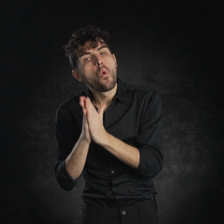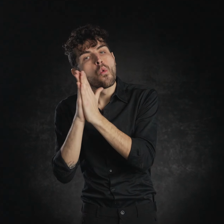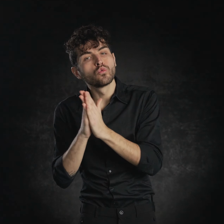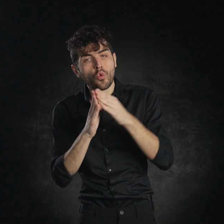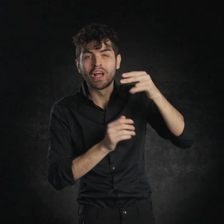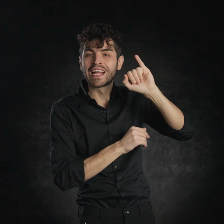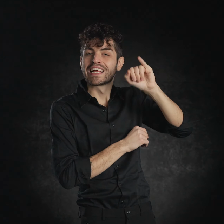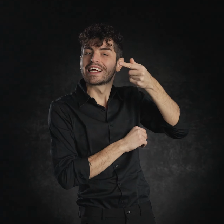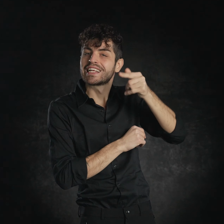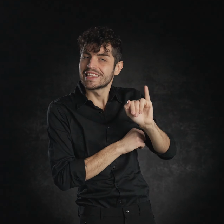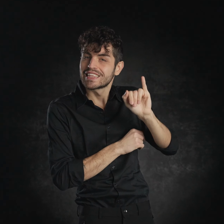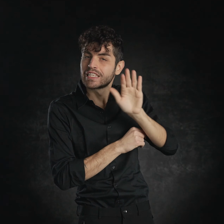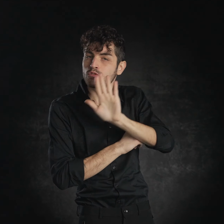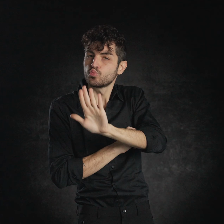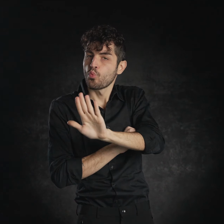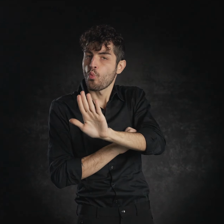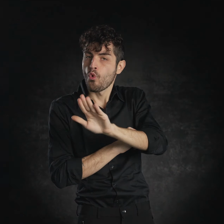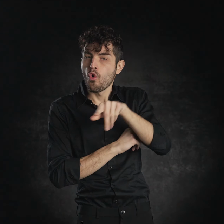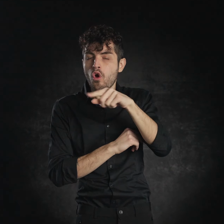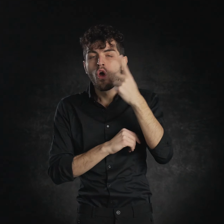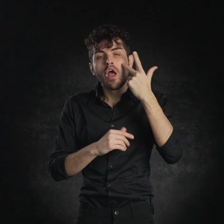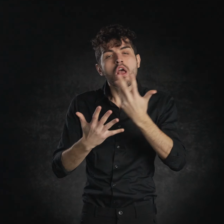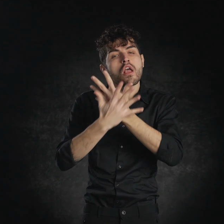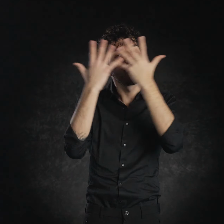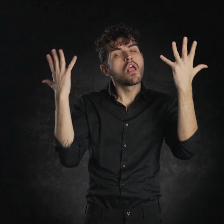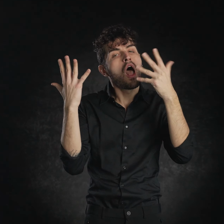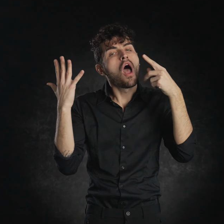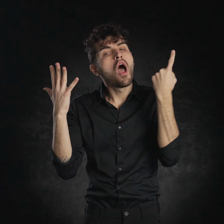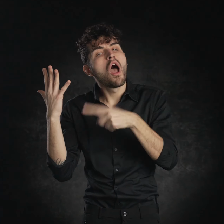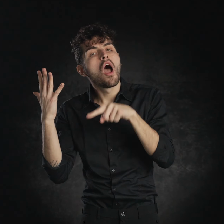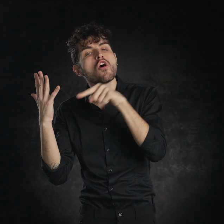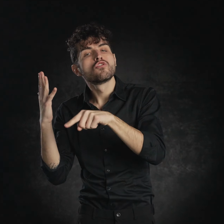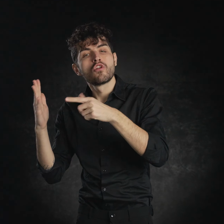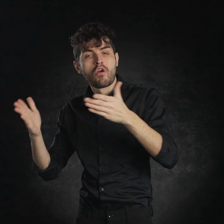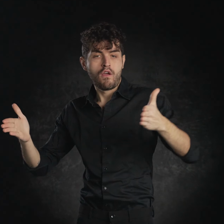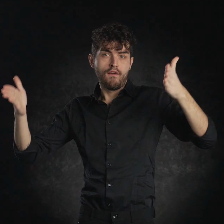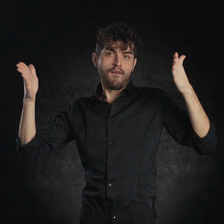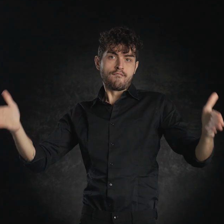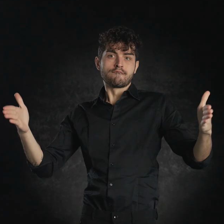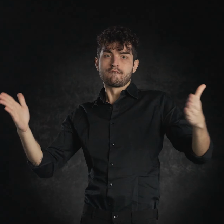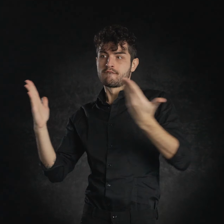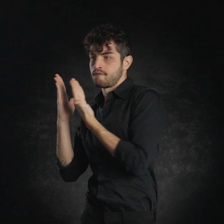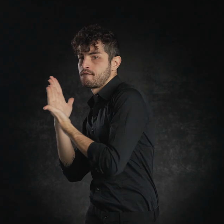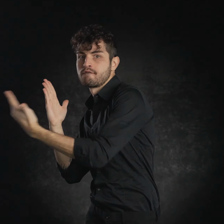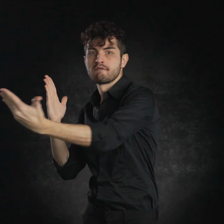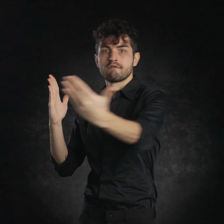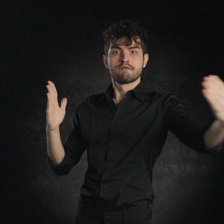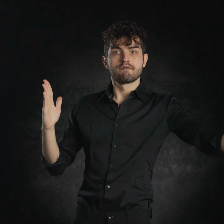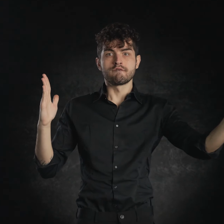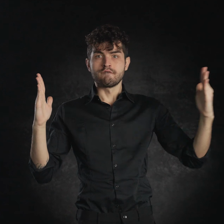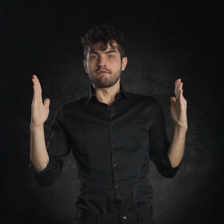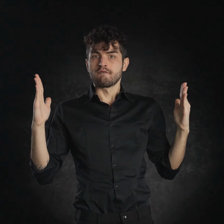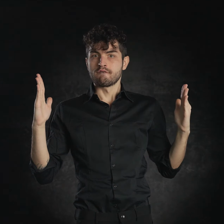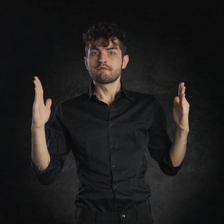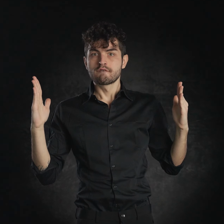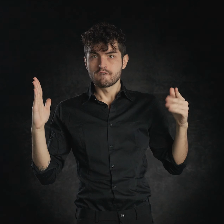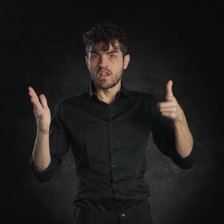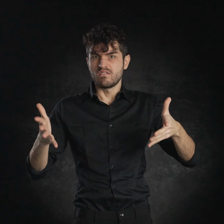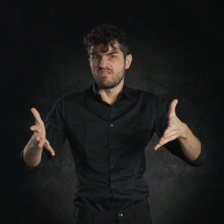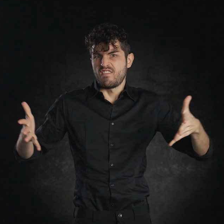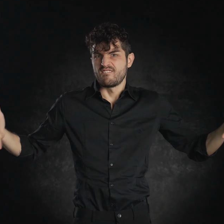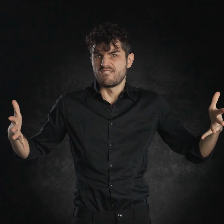di Iti e vediamo che è stata ricostruita ovviamente in dimensioni più allargate